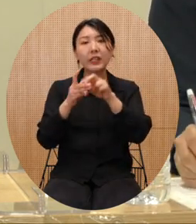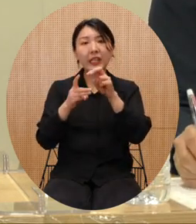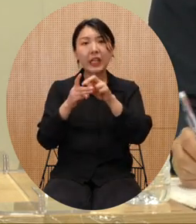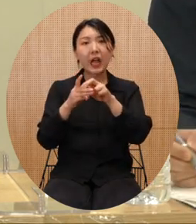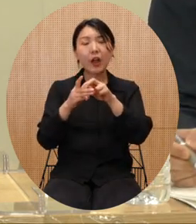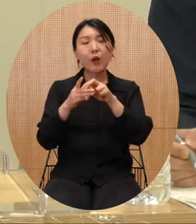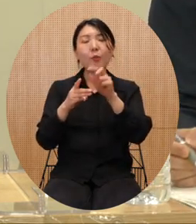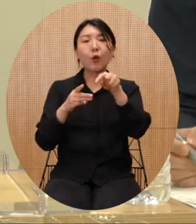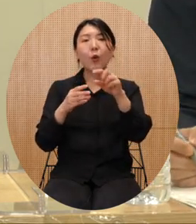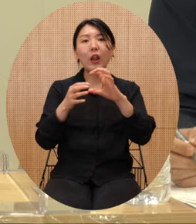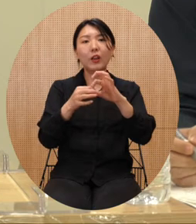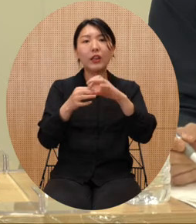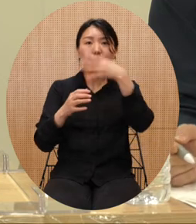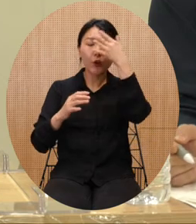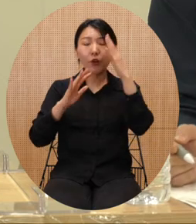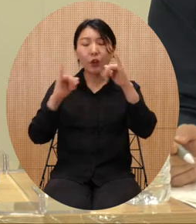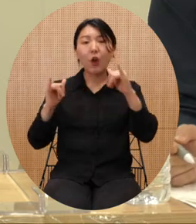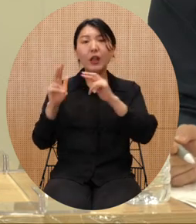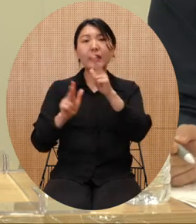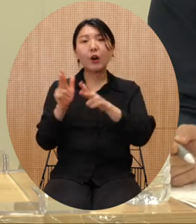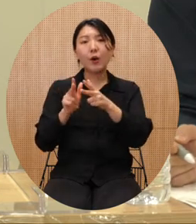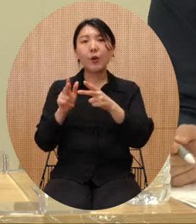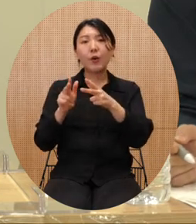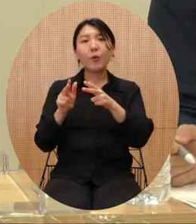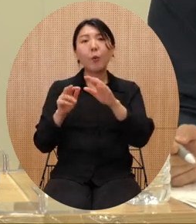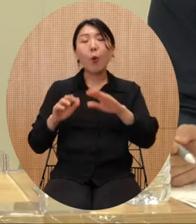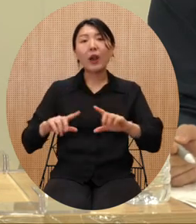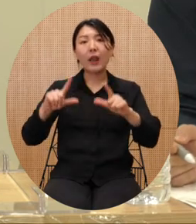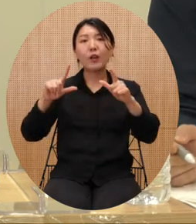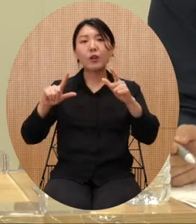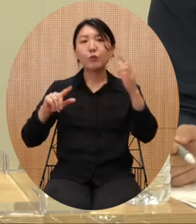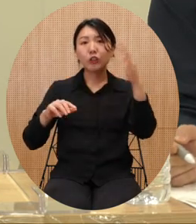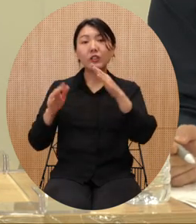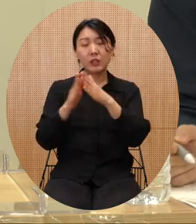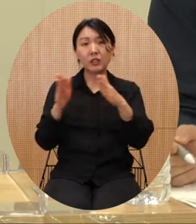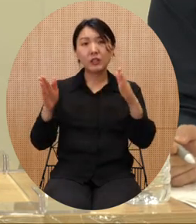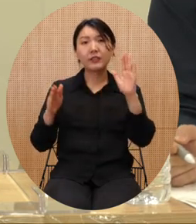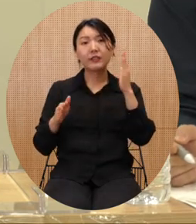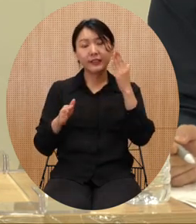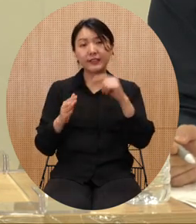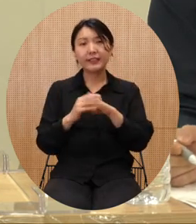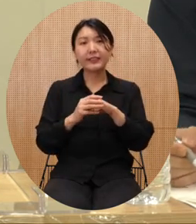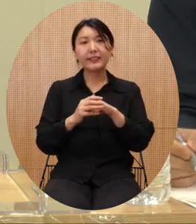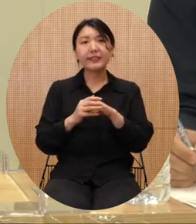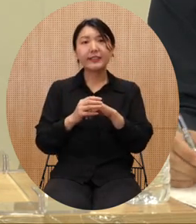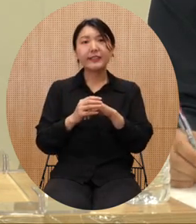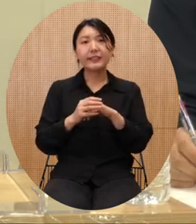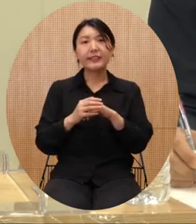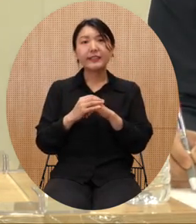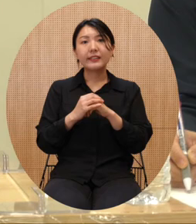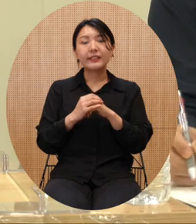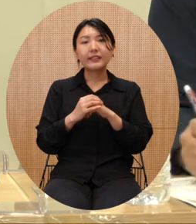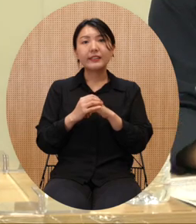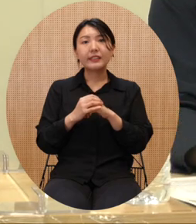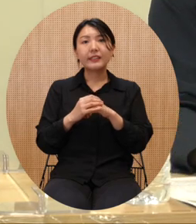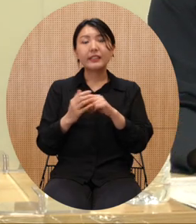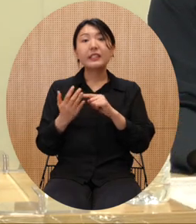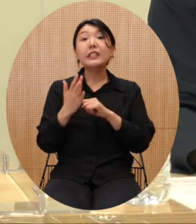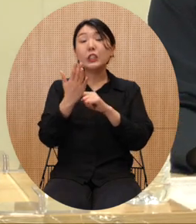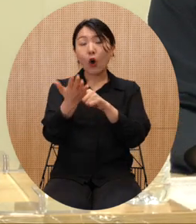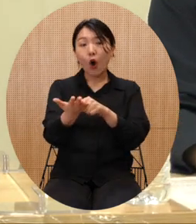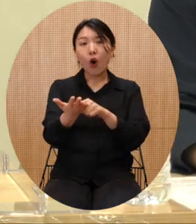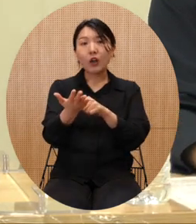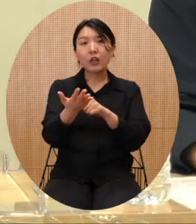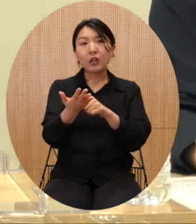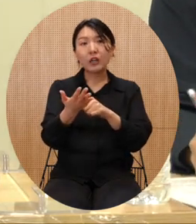정신건강 지원 사업을 이제 작년부터 올해부터 시작을 하게 되는데요. 그게 그